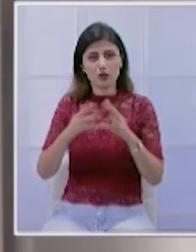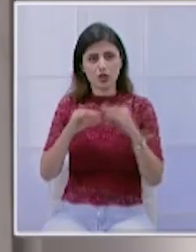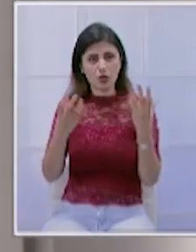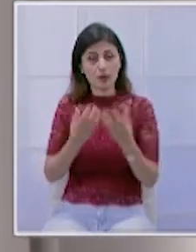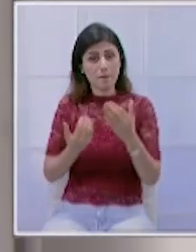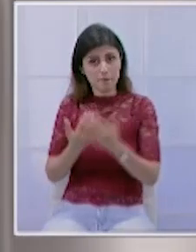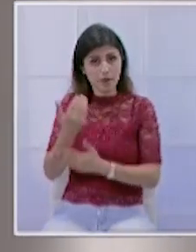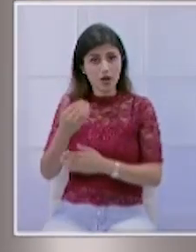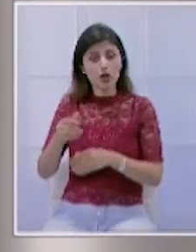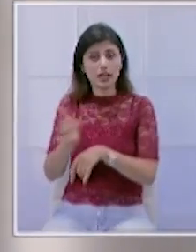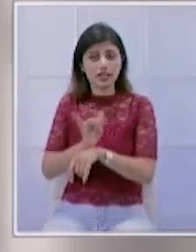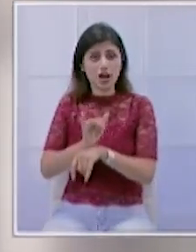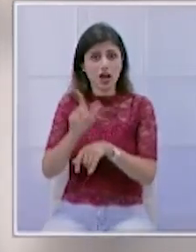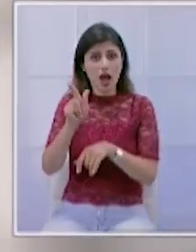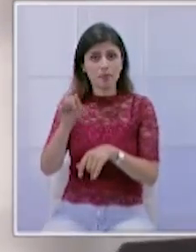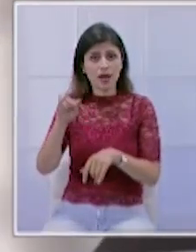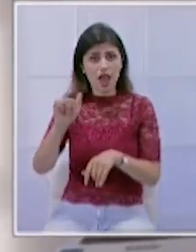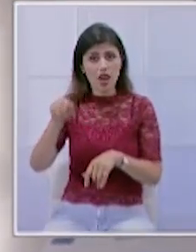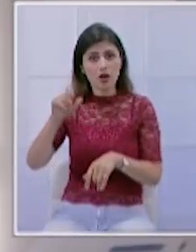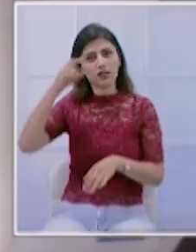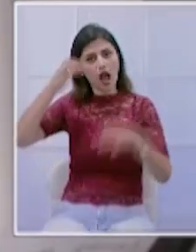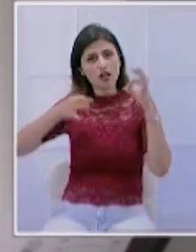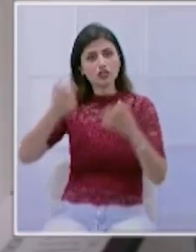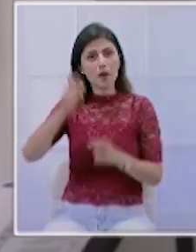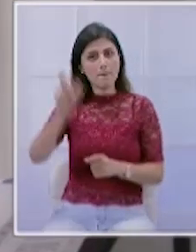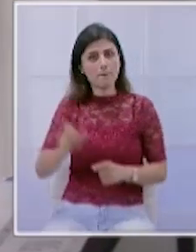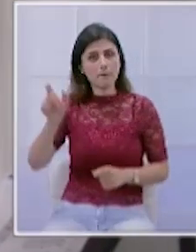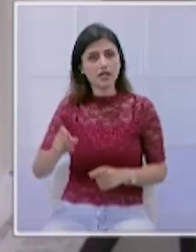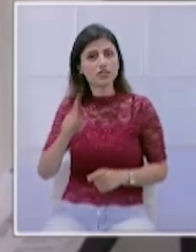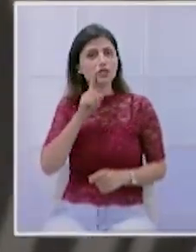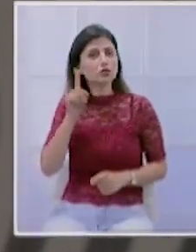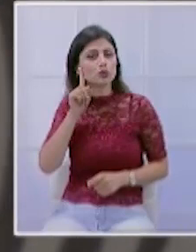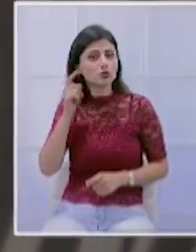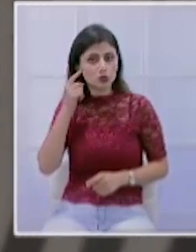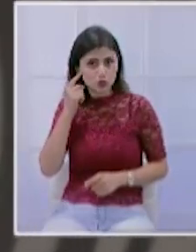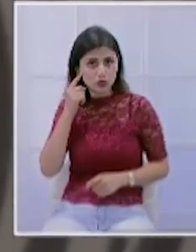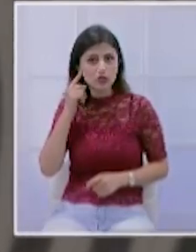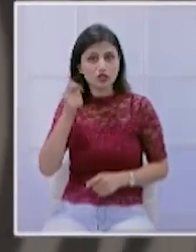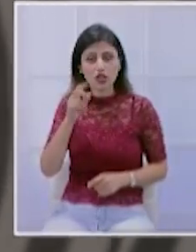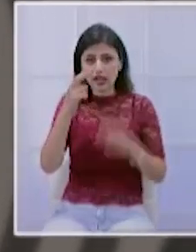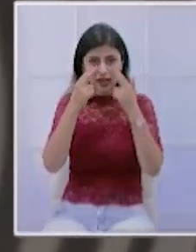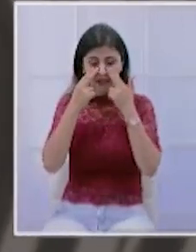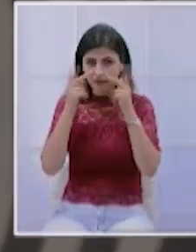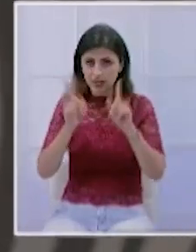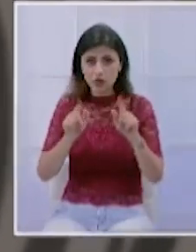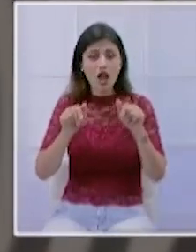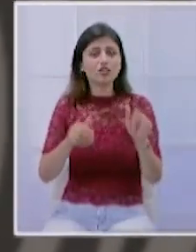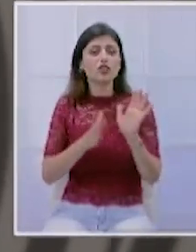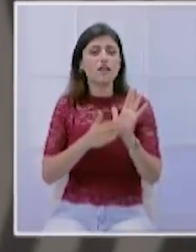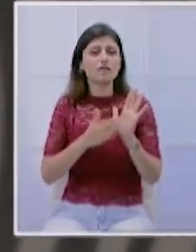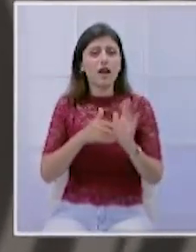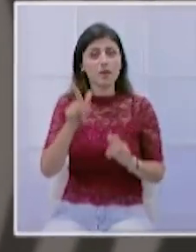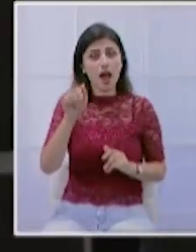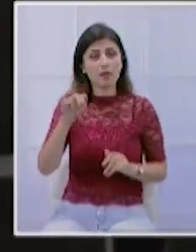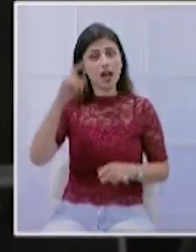s-a gândit și la persoanele cu deficiențe de auz și la nevăzătorii. În acest fel, Gabriela Ionescu își dorește ca și aceste persoane să